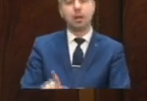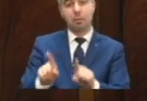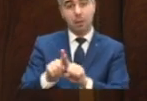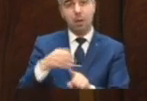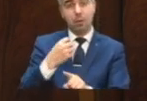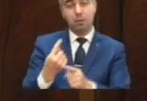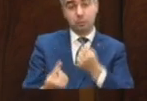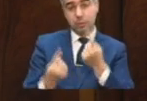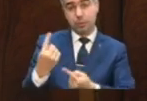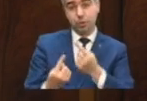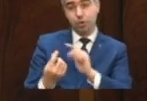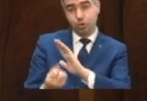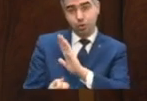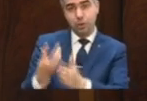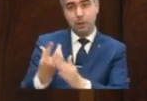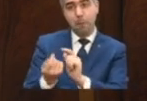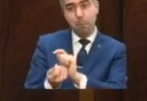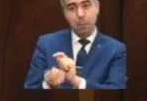شي حاجة في المغرب غادي تجاوز لو سي بي؟